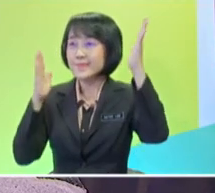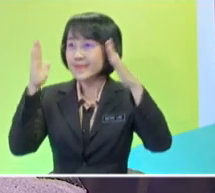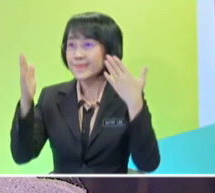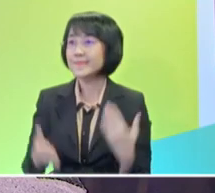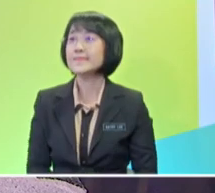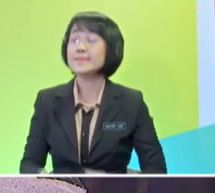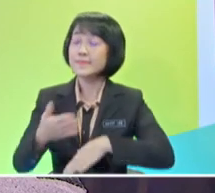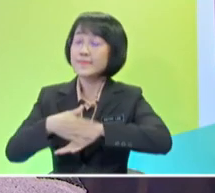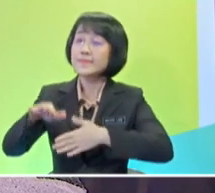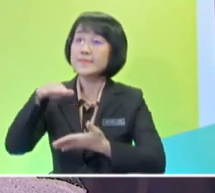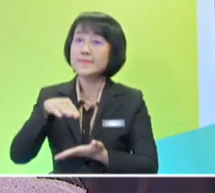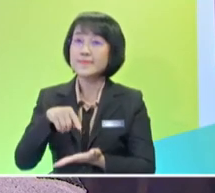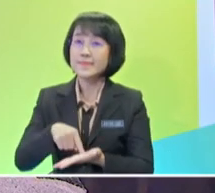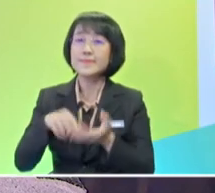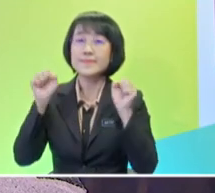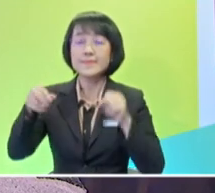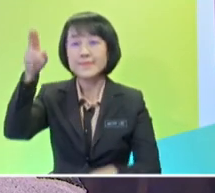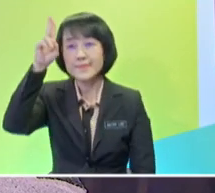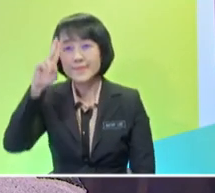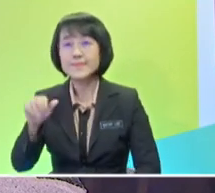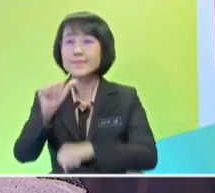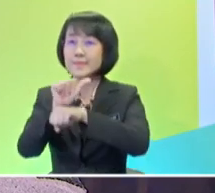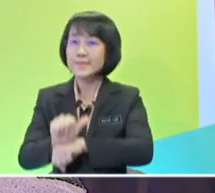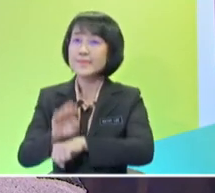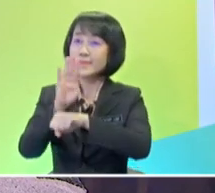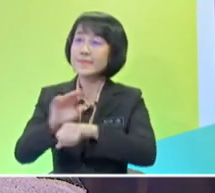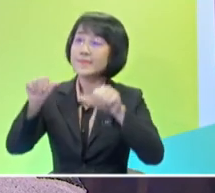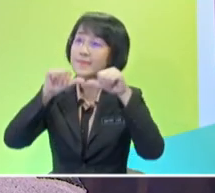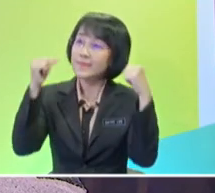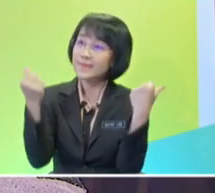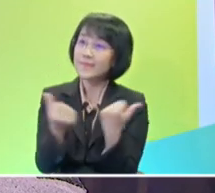ada dan budaya kaum yang lain di Malaysia